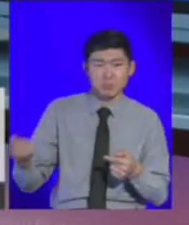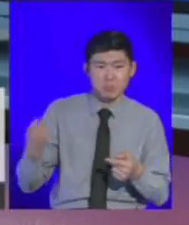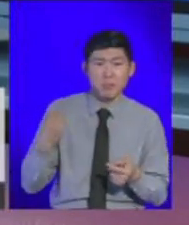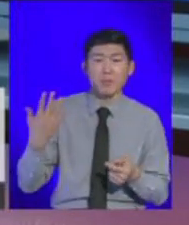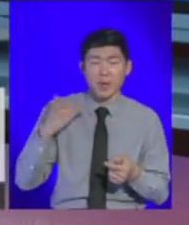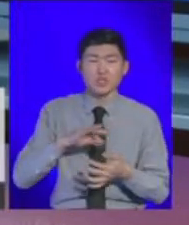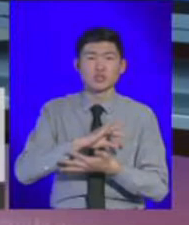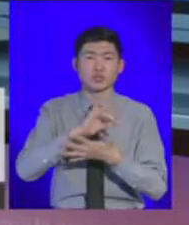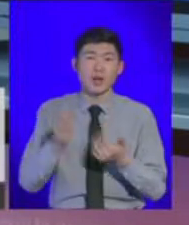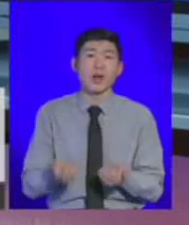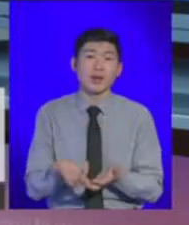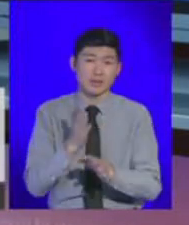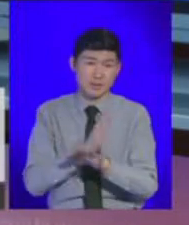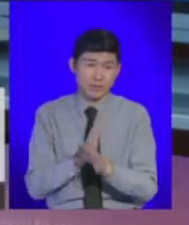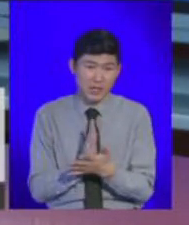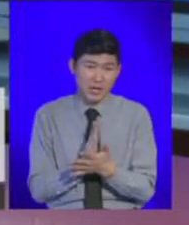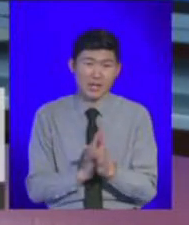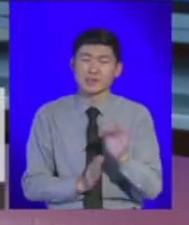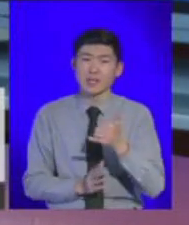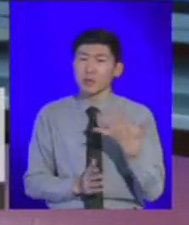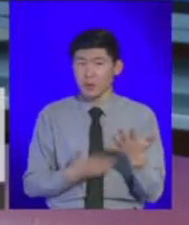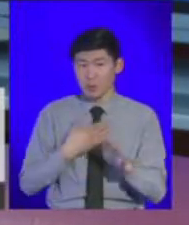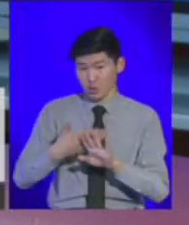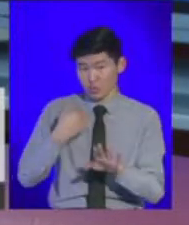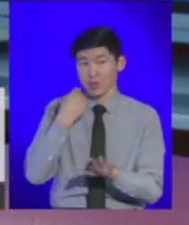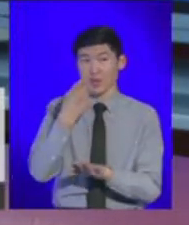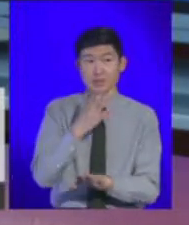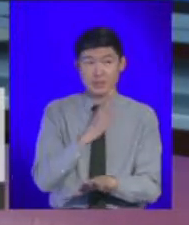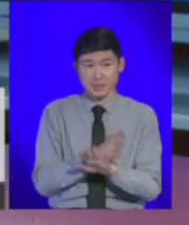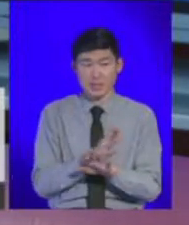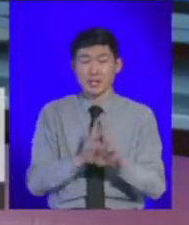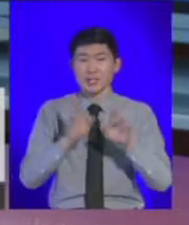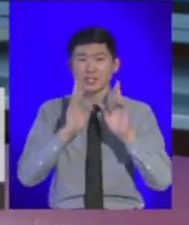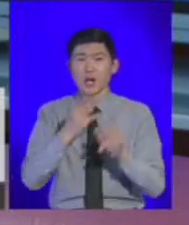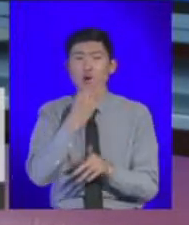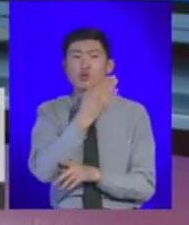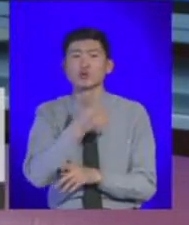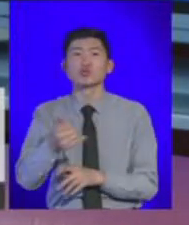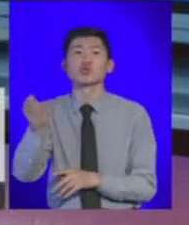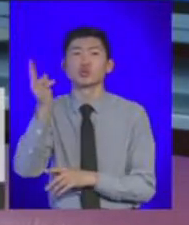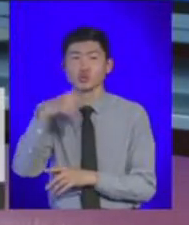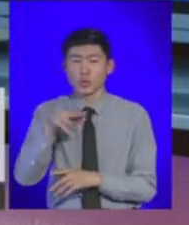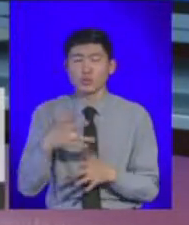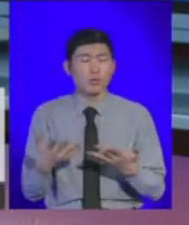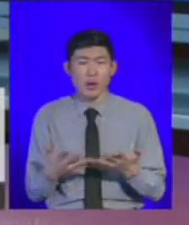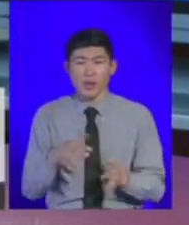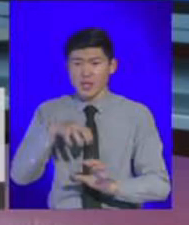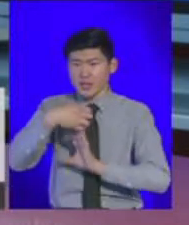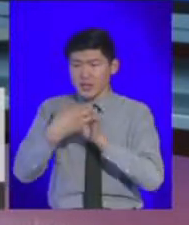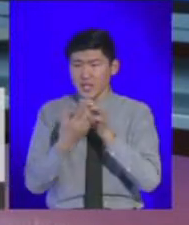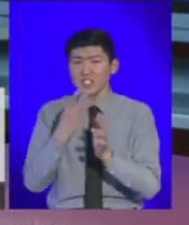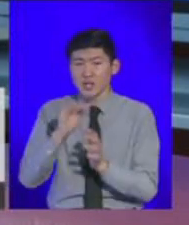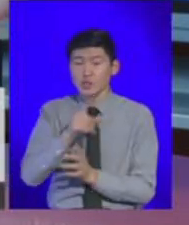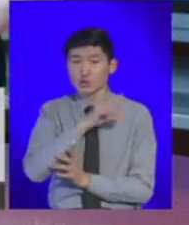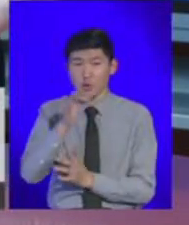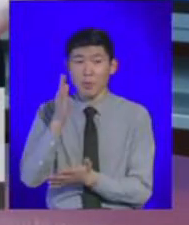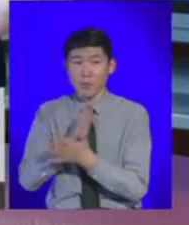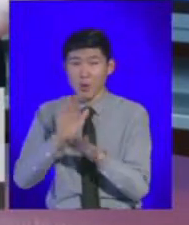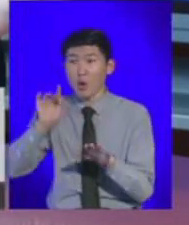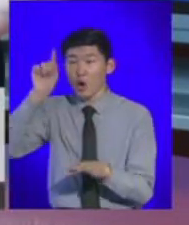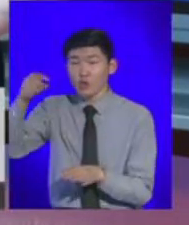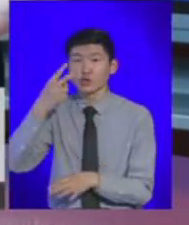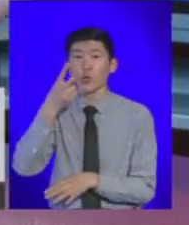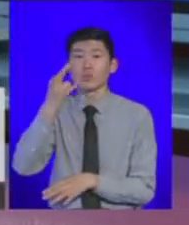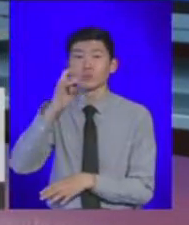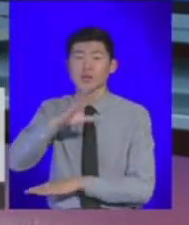бас гарсан байна тийм ээ. А зарим нь бол миний төрөний хэлдэг нөгөө яг шууд уг нь бол энэ дэлхийн шилдэг зууд орж байгаа хүмүүс чинь шууд оч үндсэн ангид орох хэрэгтэй